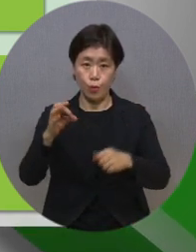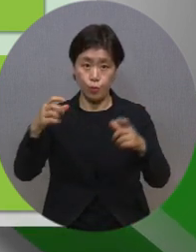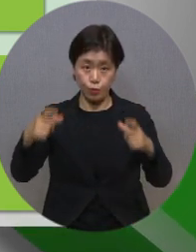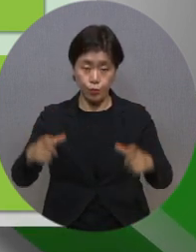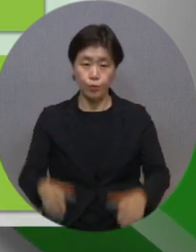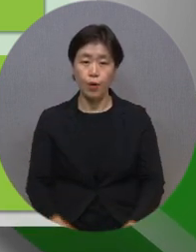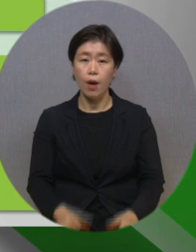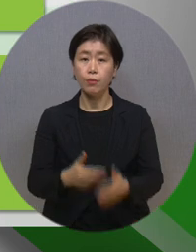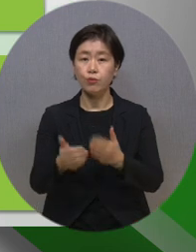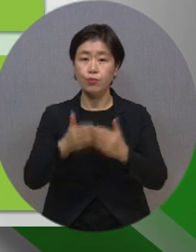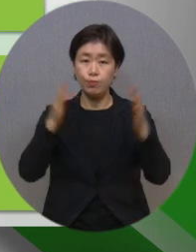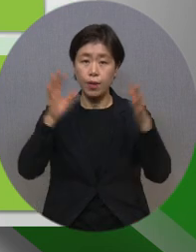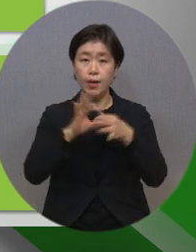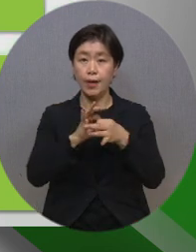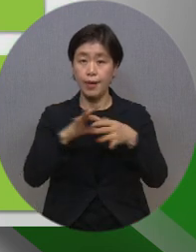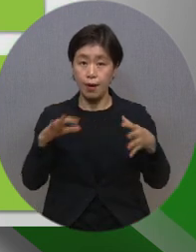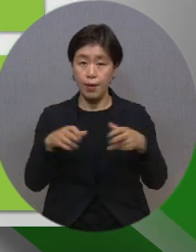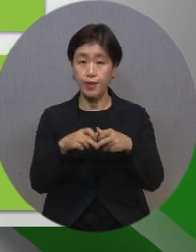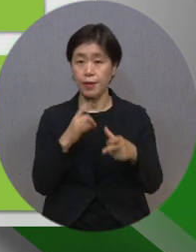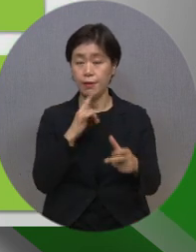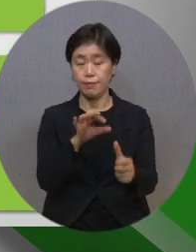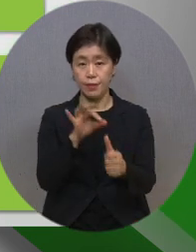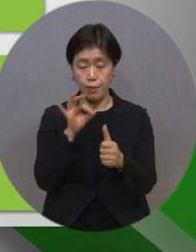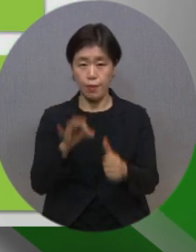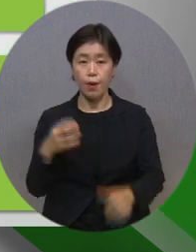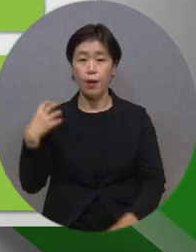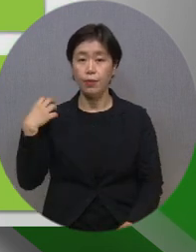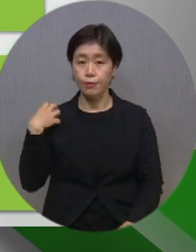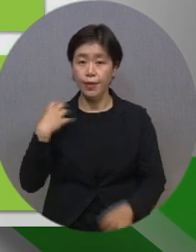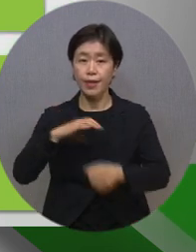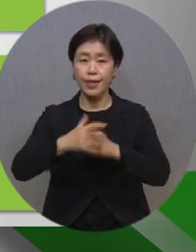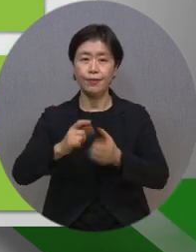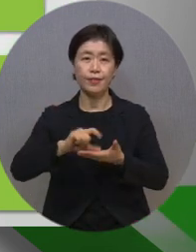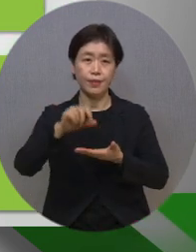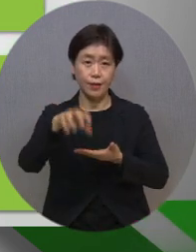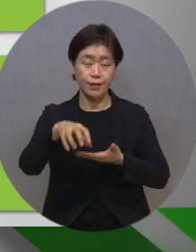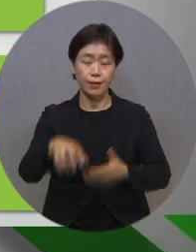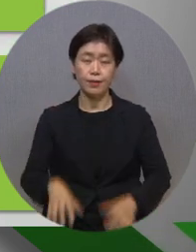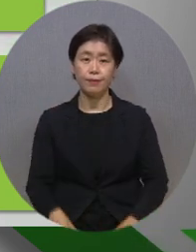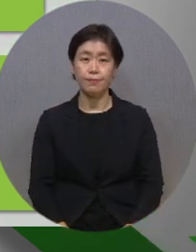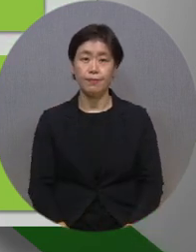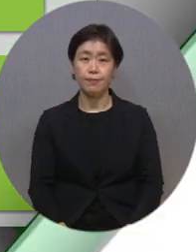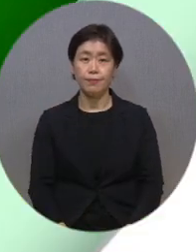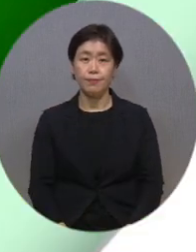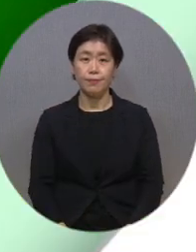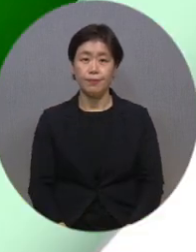장애인만 채용합니다. 담당 지사는 대구지사입니다.